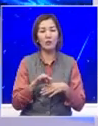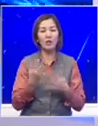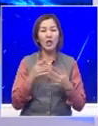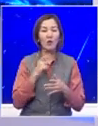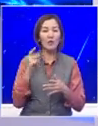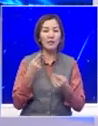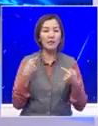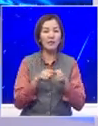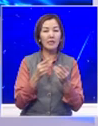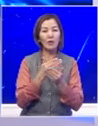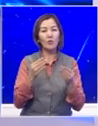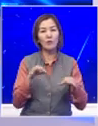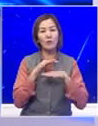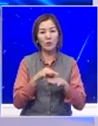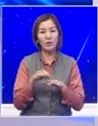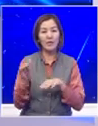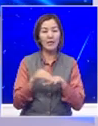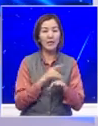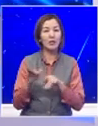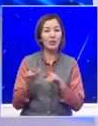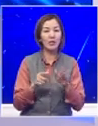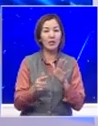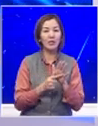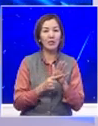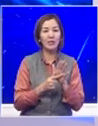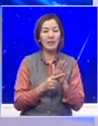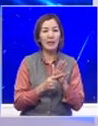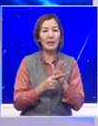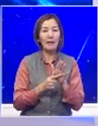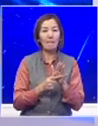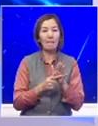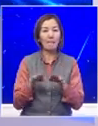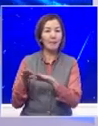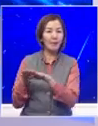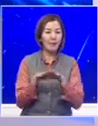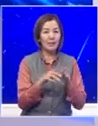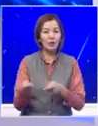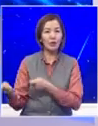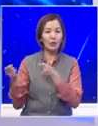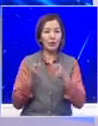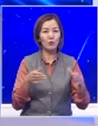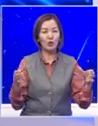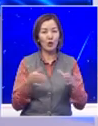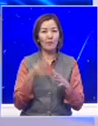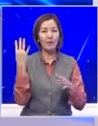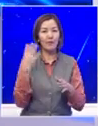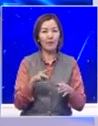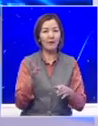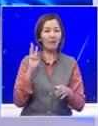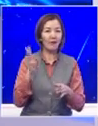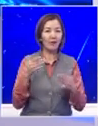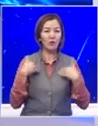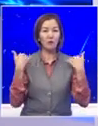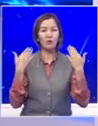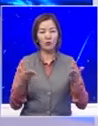şarvaşılık texnikalarının körmesi öttü. Egi şarağa 7 birde jetkizuşi kompaniya ökülderi katısıp 40-ka jok traktorlarını sundı.